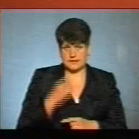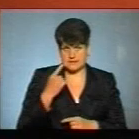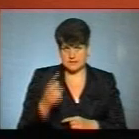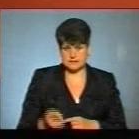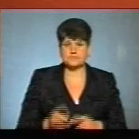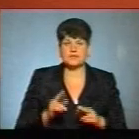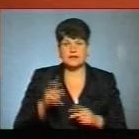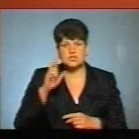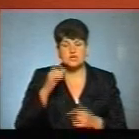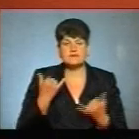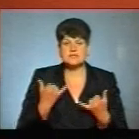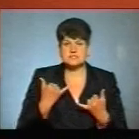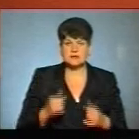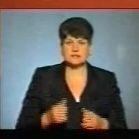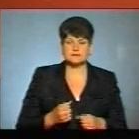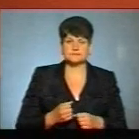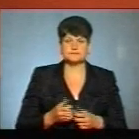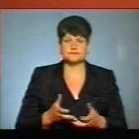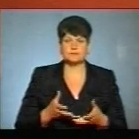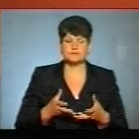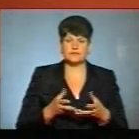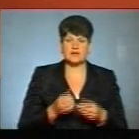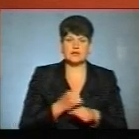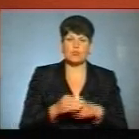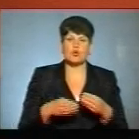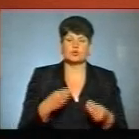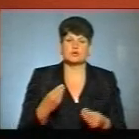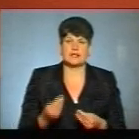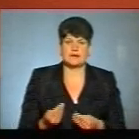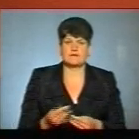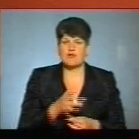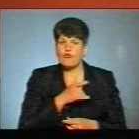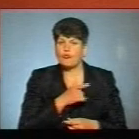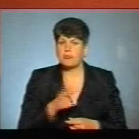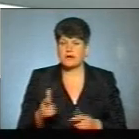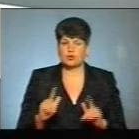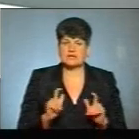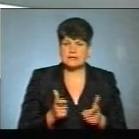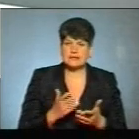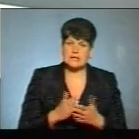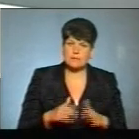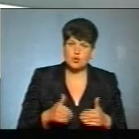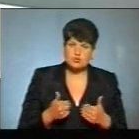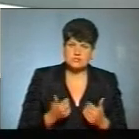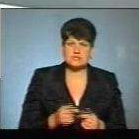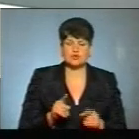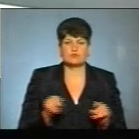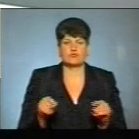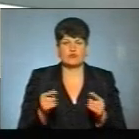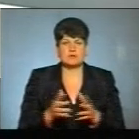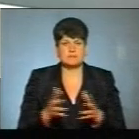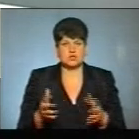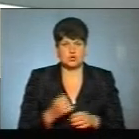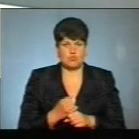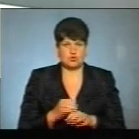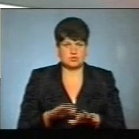Як держава зараз стимулює роботодавців, що, зокрема, стосується період карантину? Чи є пропозиції для того, щоб створювати більше